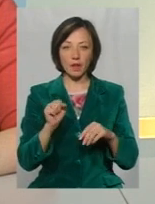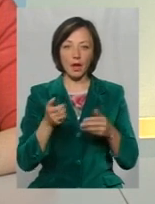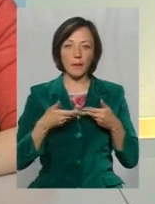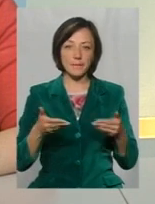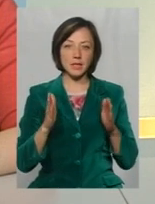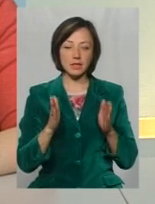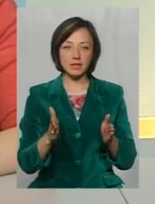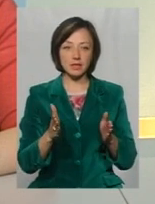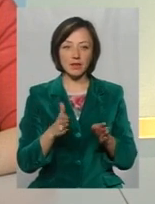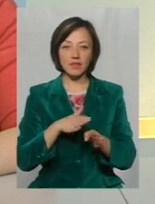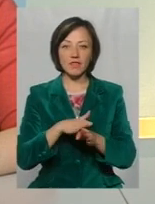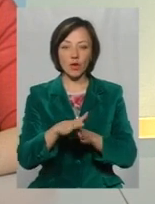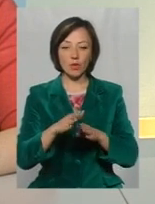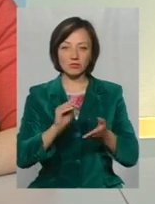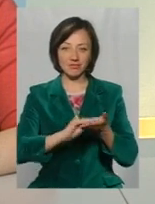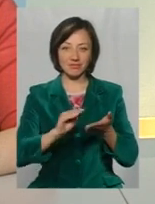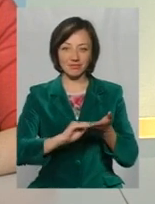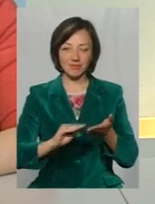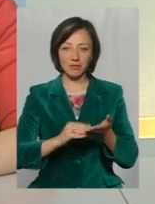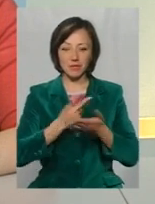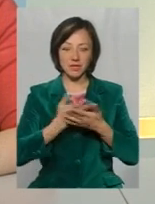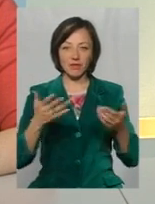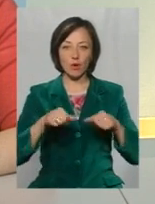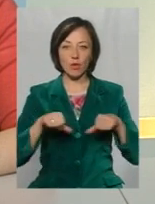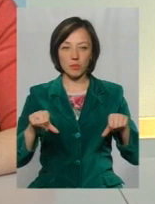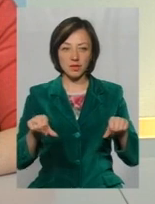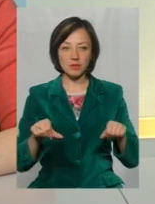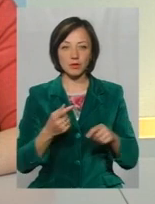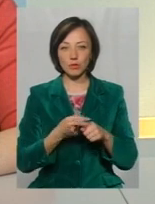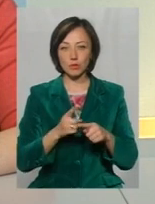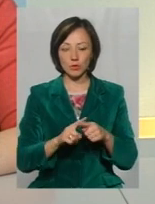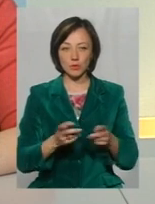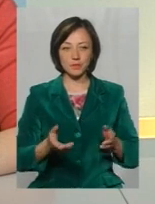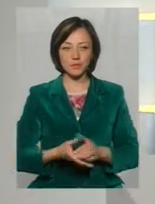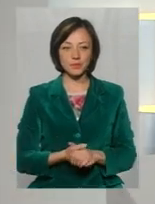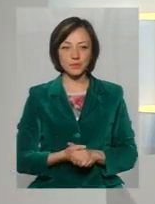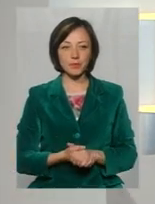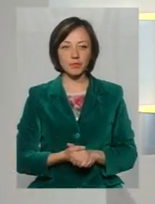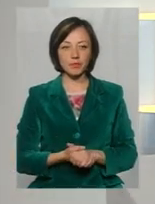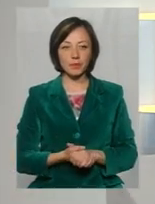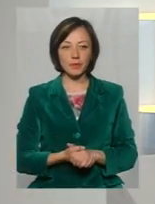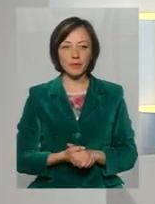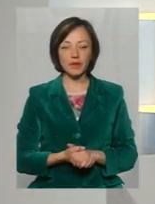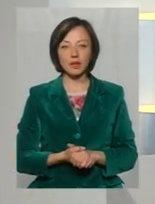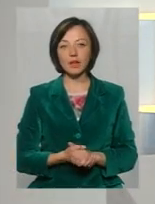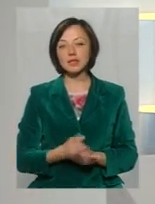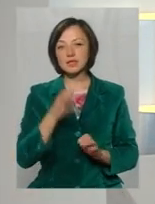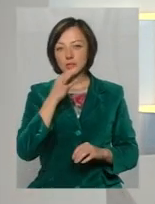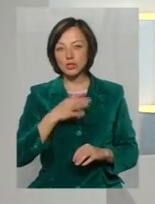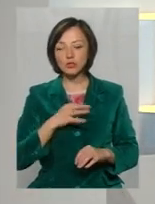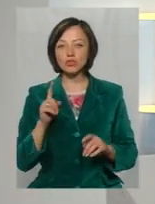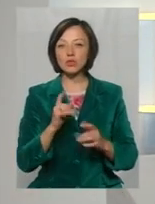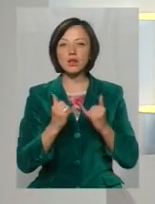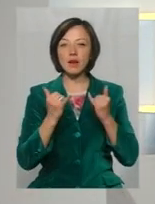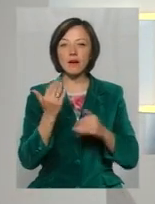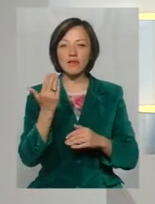тільки виносимо на папері і представляємо комісії. Тому... Пані Оксано, що для вас у представленні проєктів